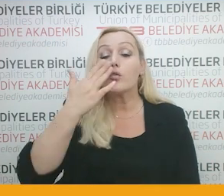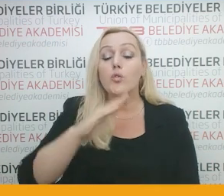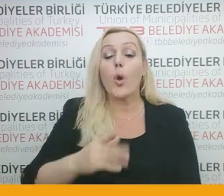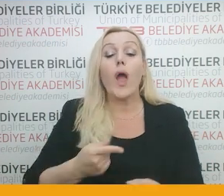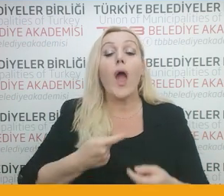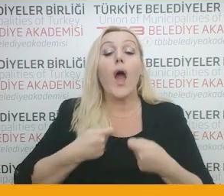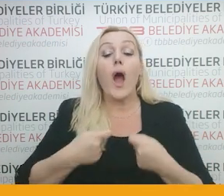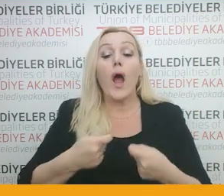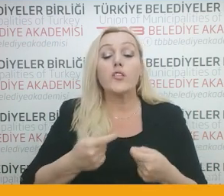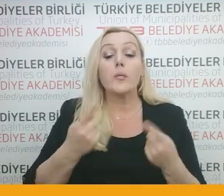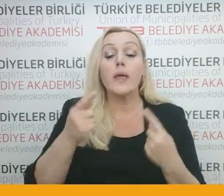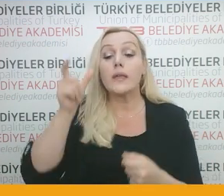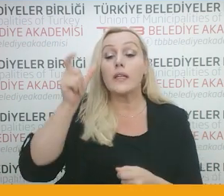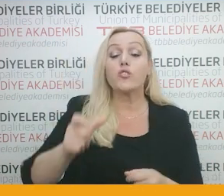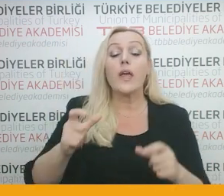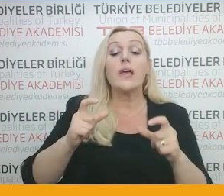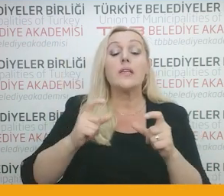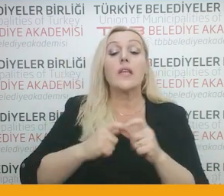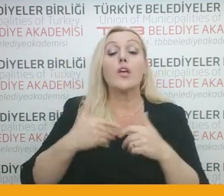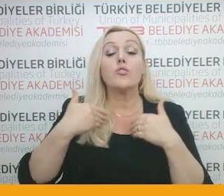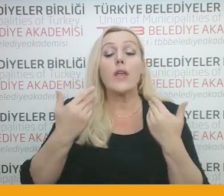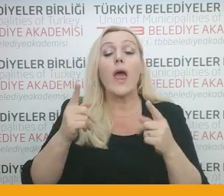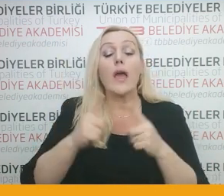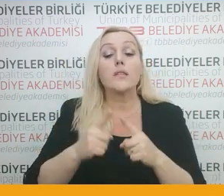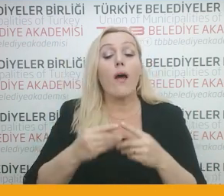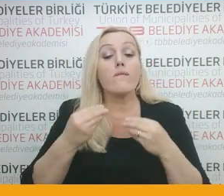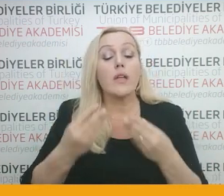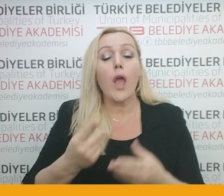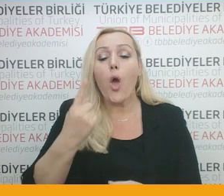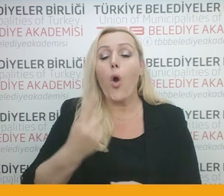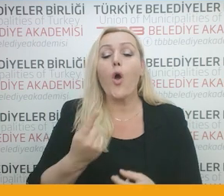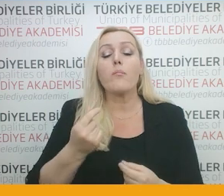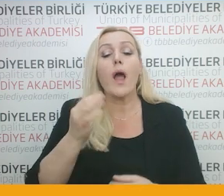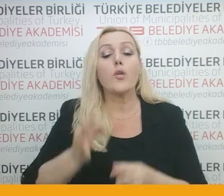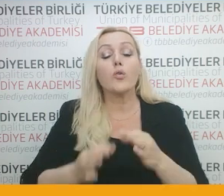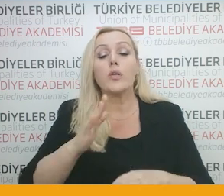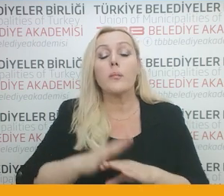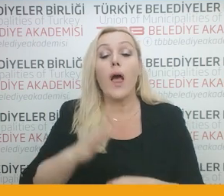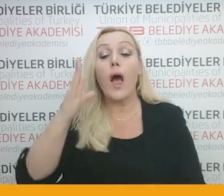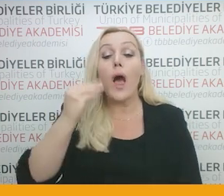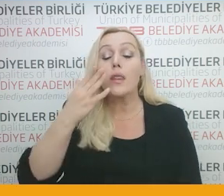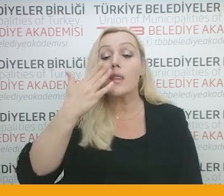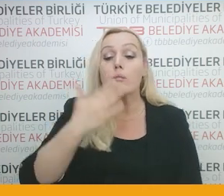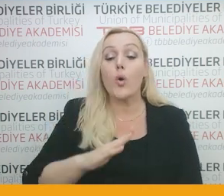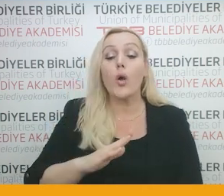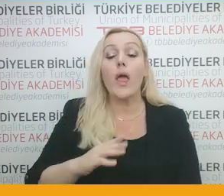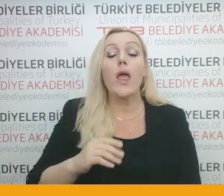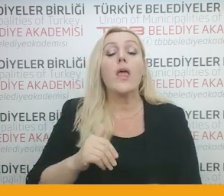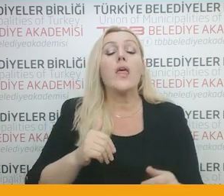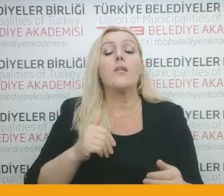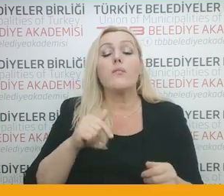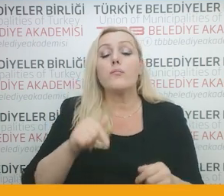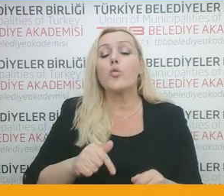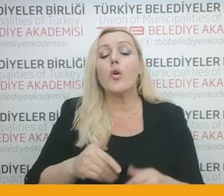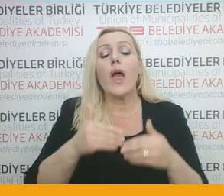yetkilisi Sayıştay hesap verirken bu konuyla ilgili ön mali kontrol yapılmıştı demesinin bir anlamı yok. Çünkü danışma ve önleyici